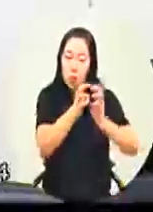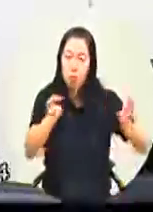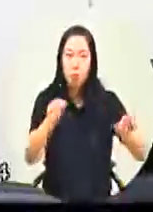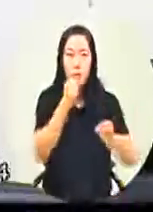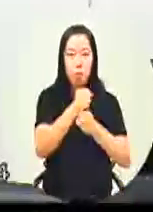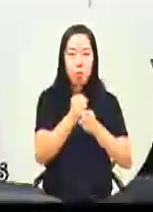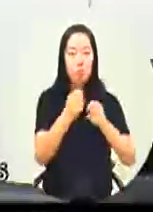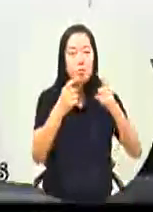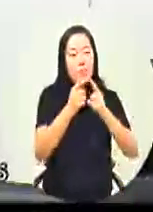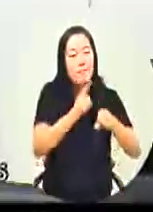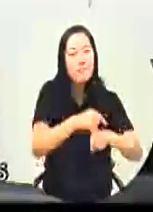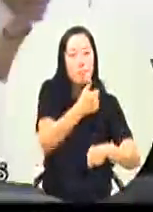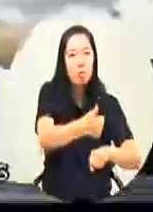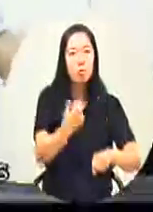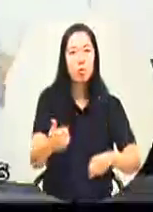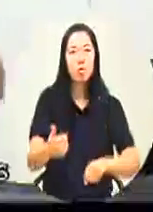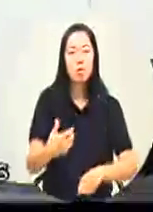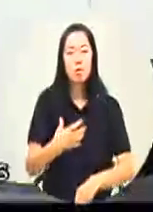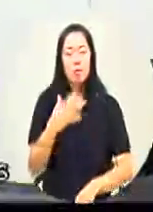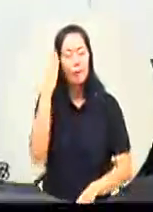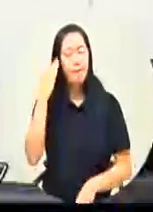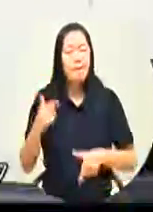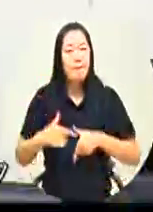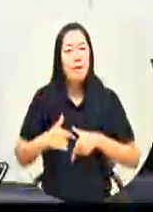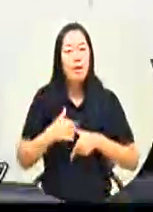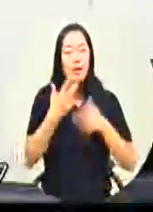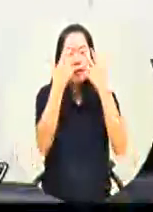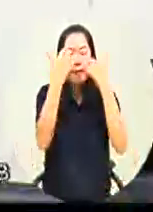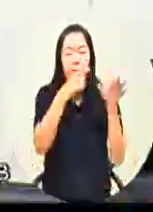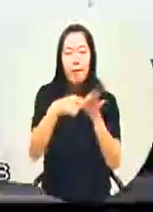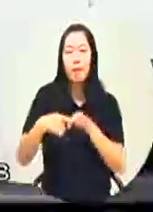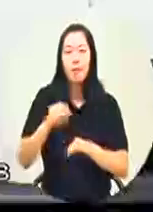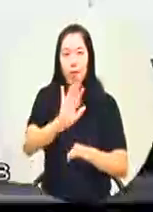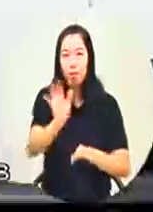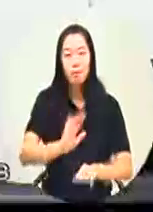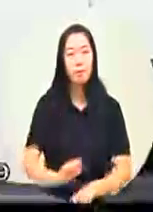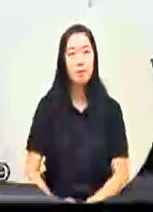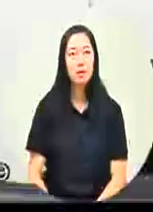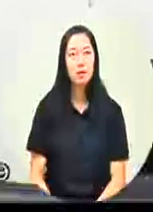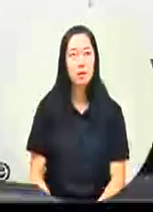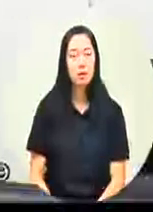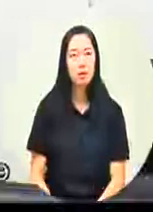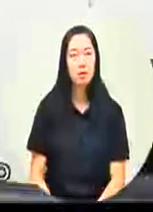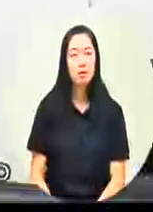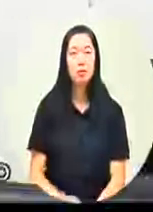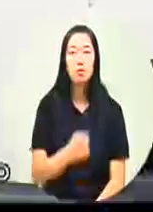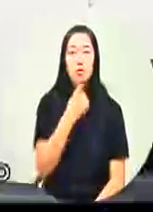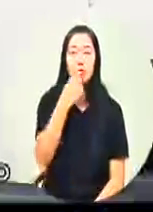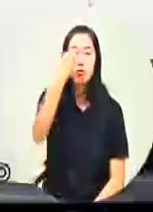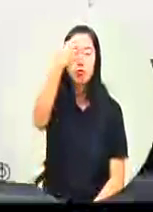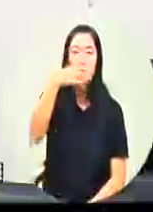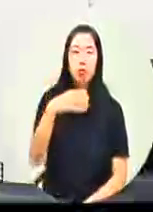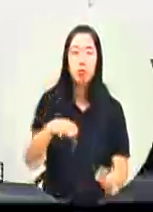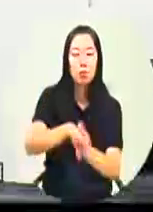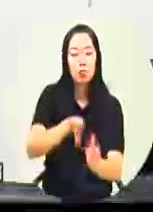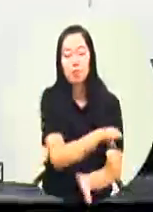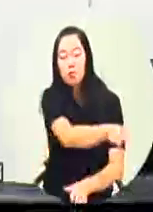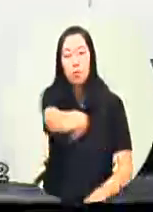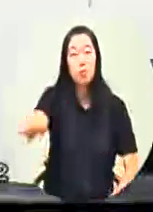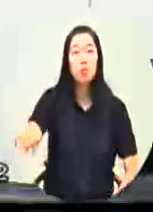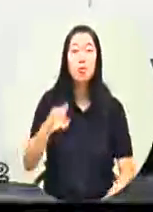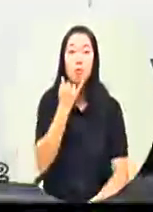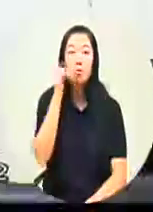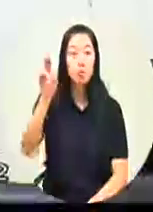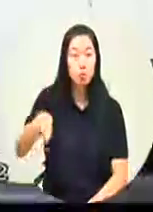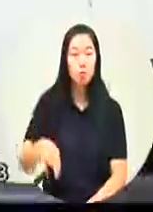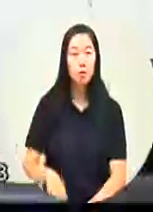较人心一点，不要只有黑心赚那些黑心钱违规的，这样可以红灯右转，你就可以直接画第二个红灯右